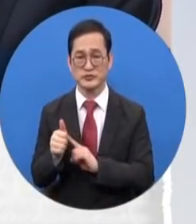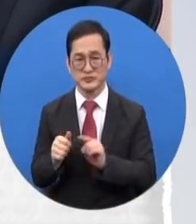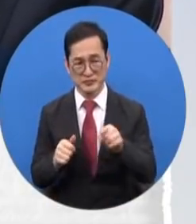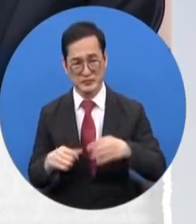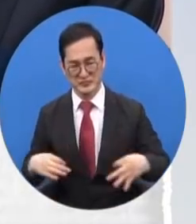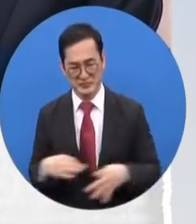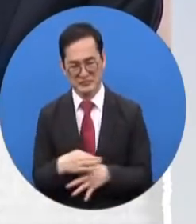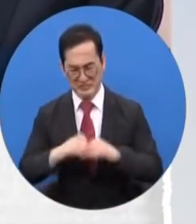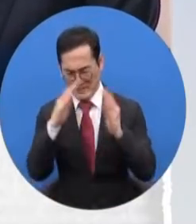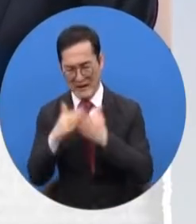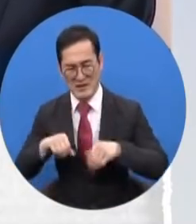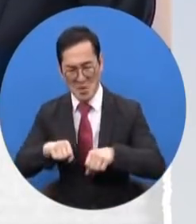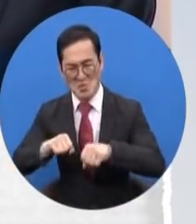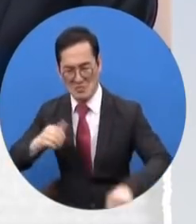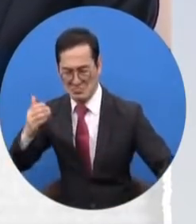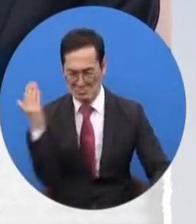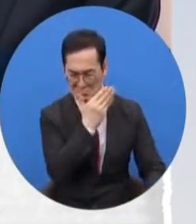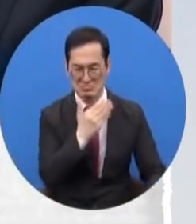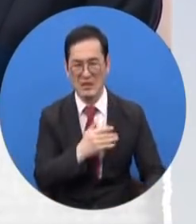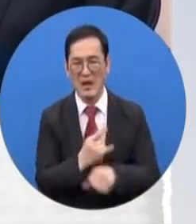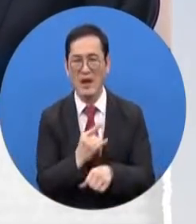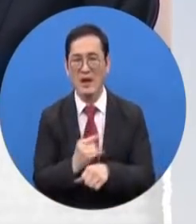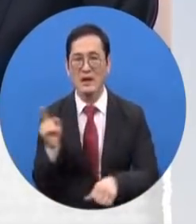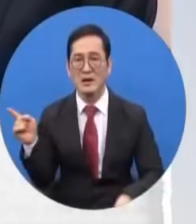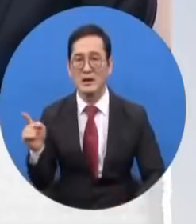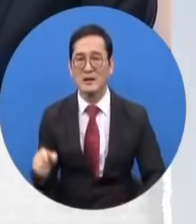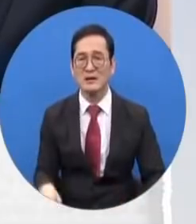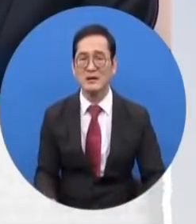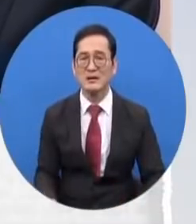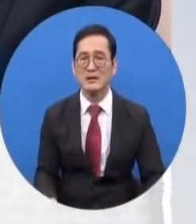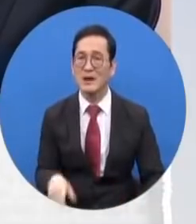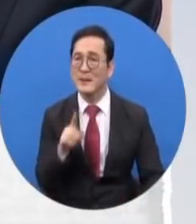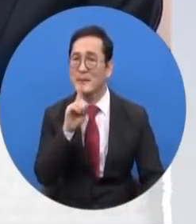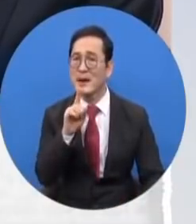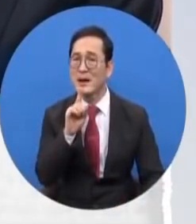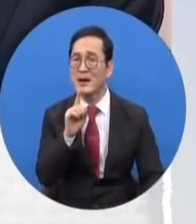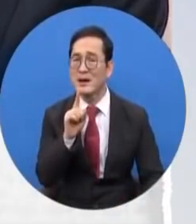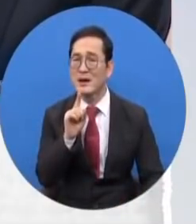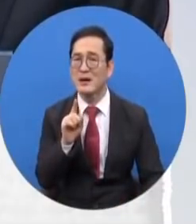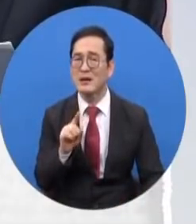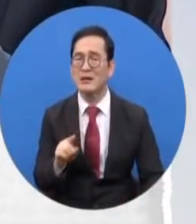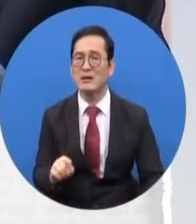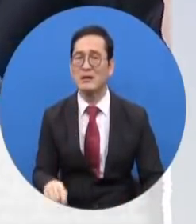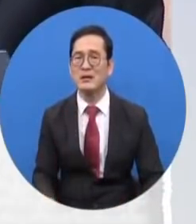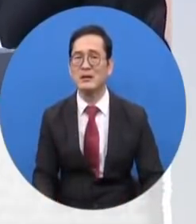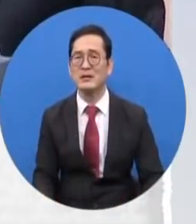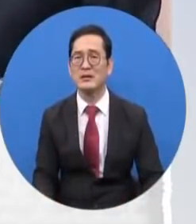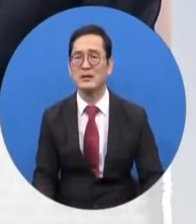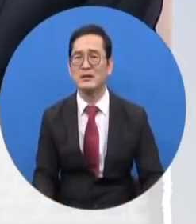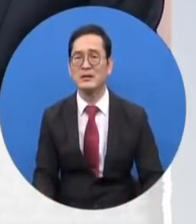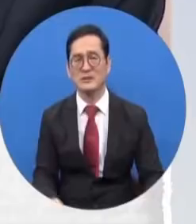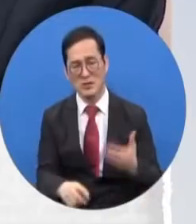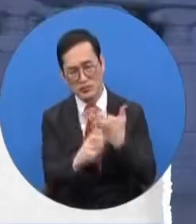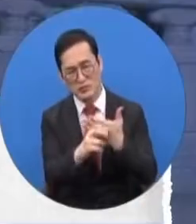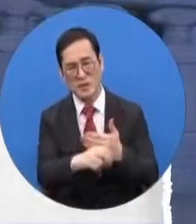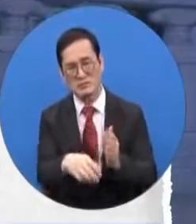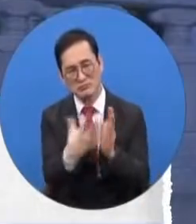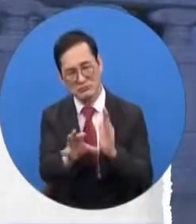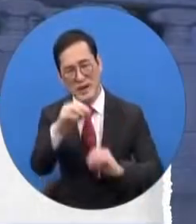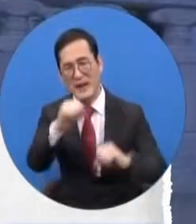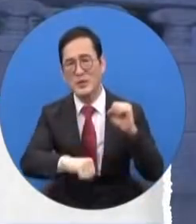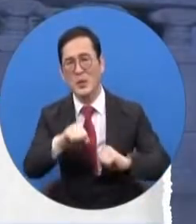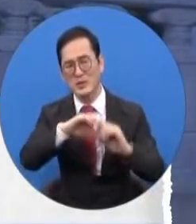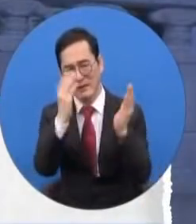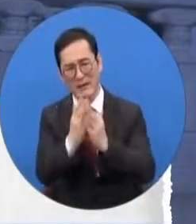임기 말 보훈성 인사로 불리는 인사들을 자제하는 게 저는 오히려 맞다 이런 생각이 듭니다. 예. 자, 이재명 기자의 어떤